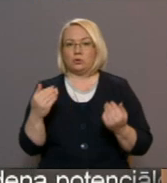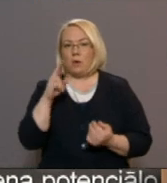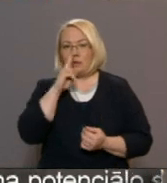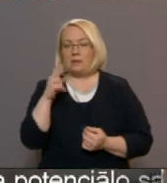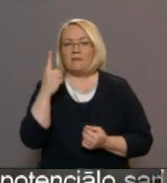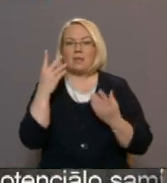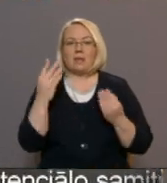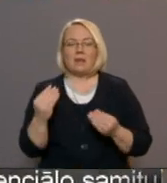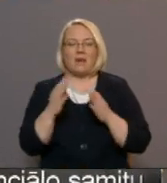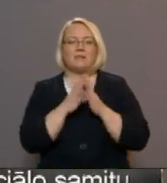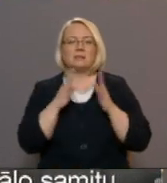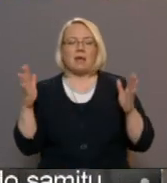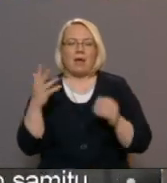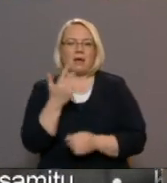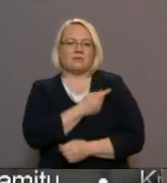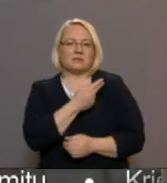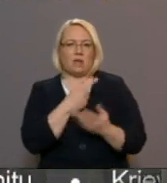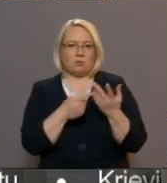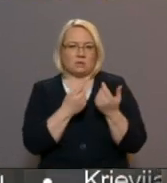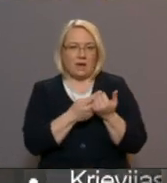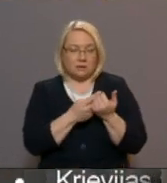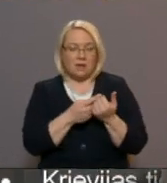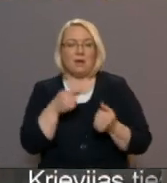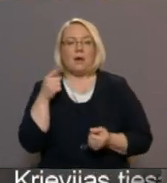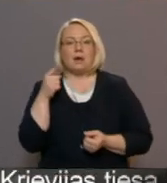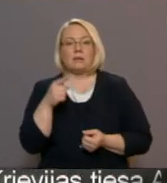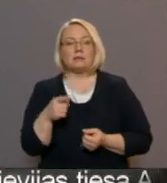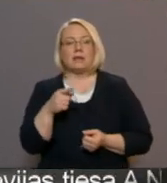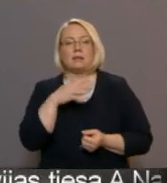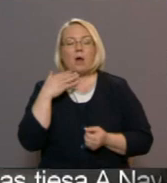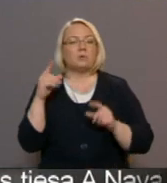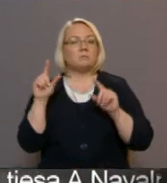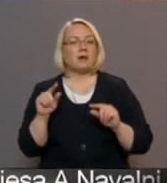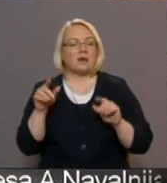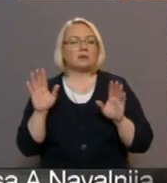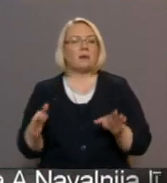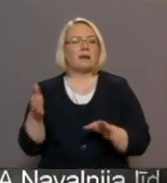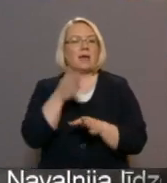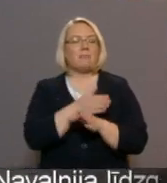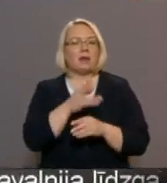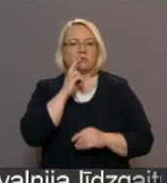vienā dienā lielākais vakcinēto personu skaits. Taču tas ir daudz mazāks par iepriekš